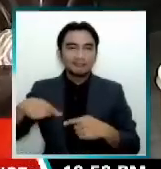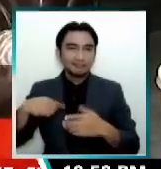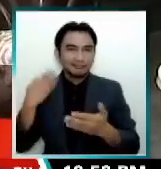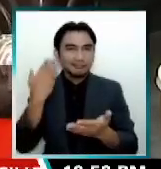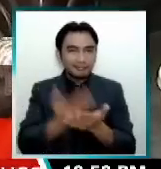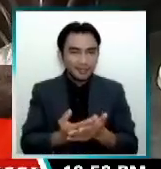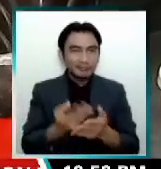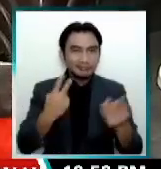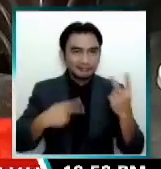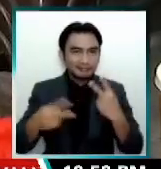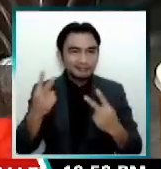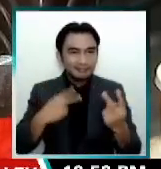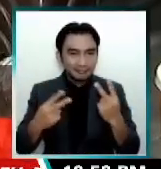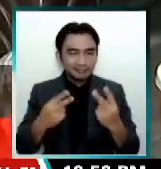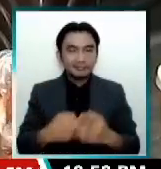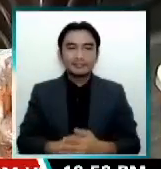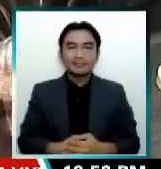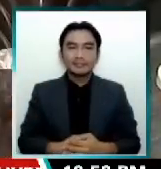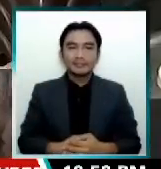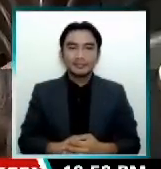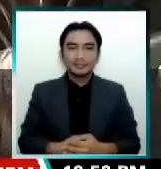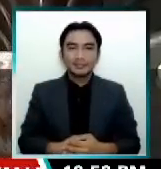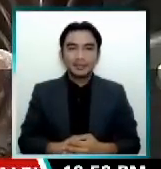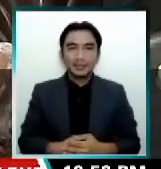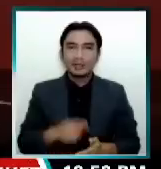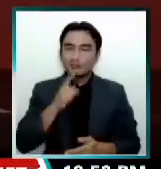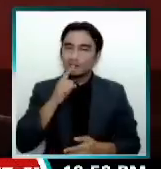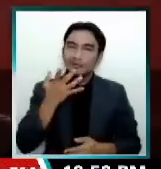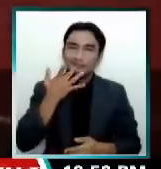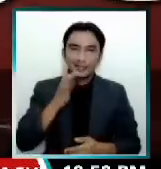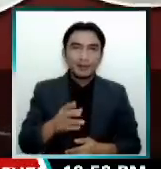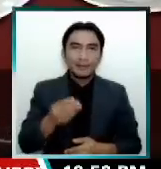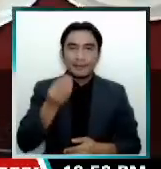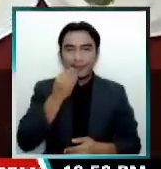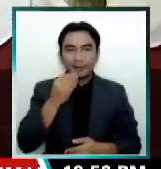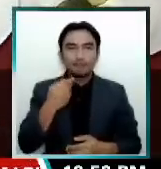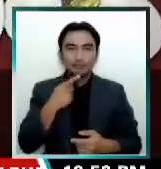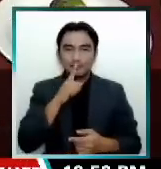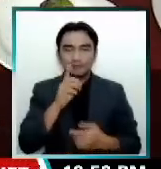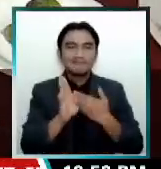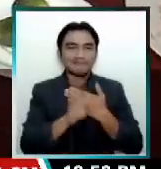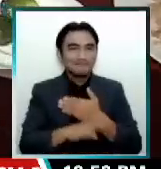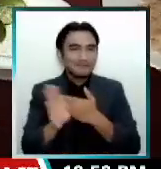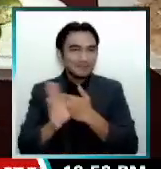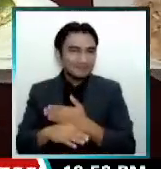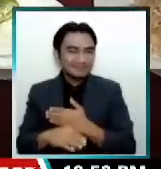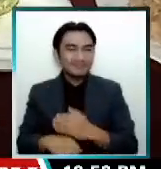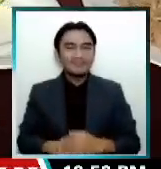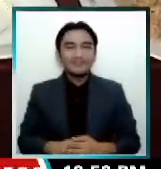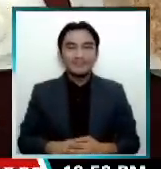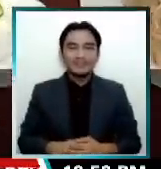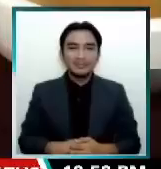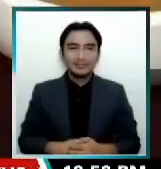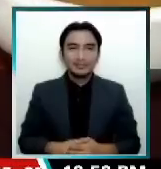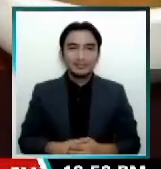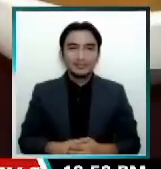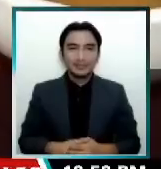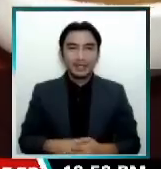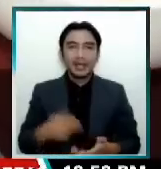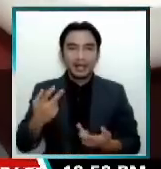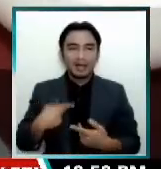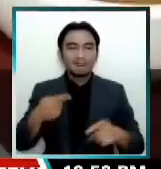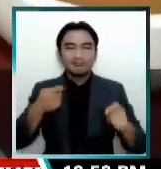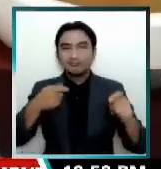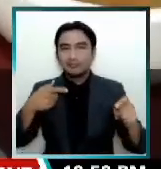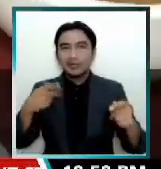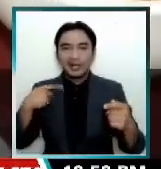mo, babalik-balikan mo talaga pag natikman. At syempre, hindi pa uhuli ang bida ng tondo, ang sikat na